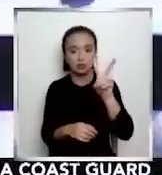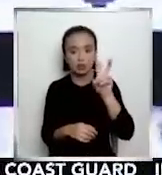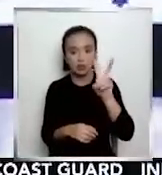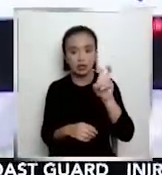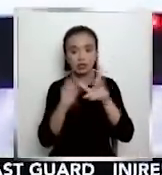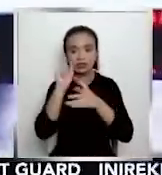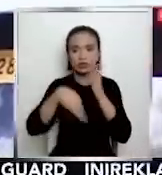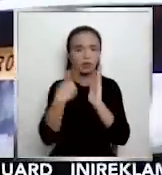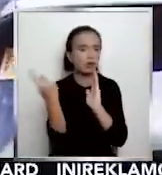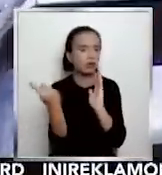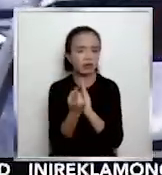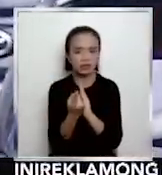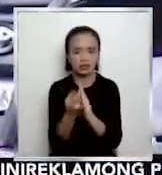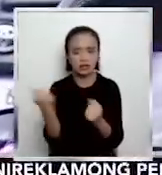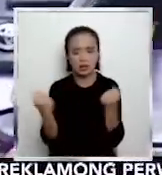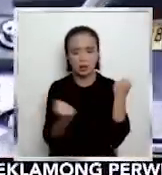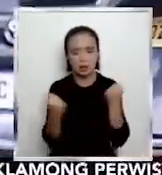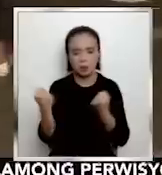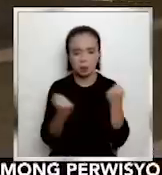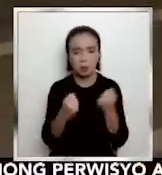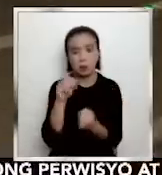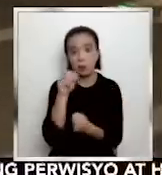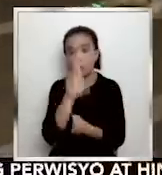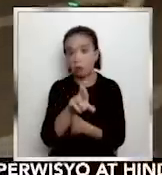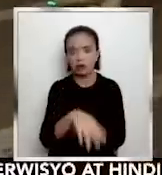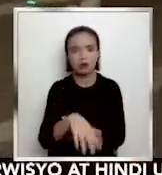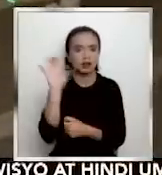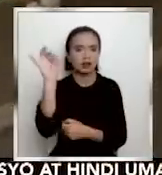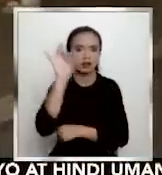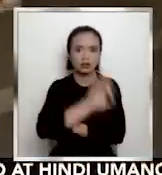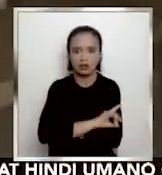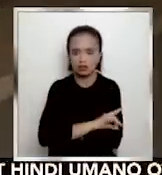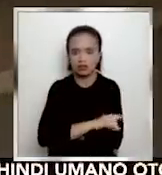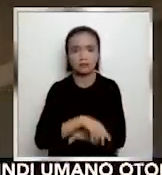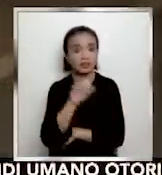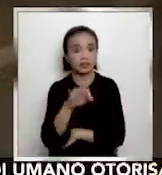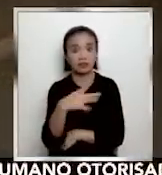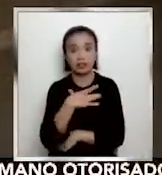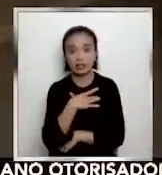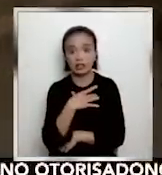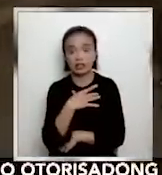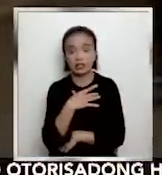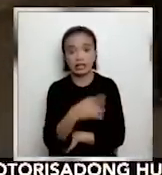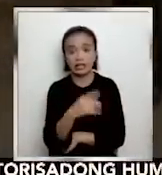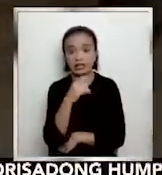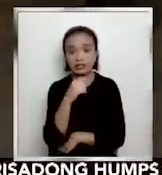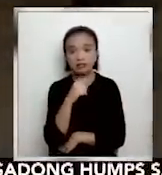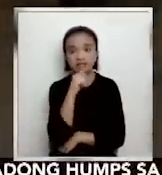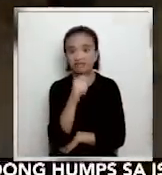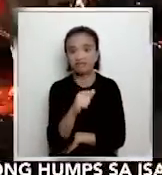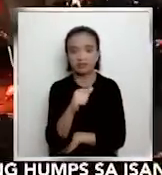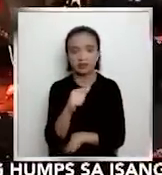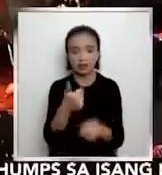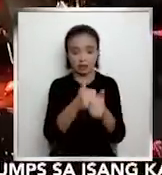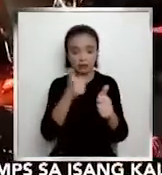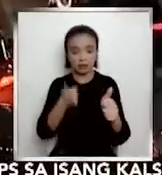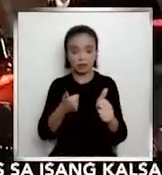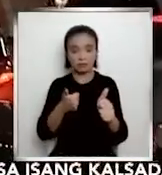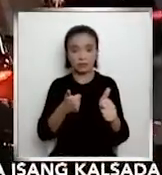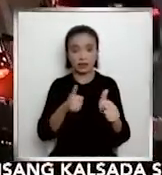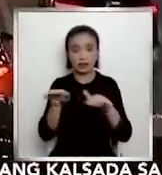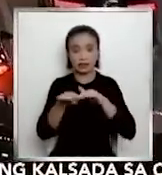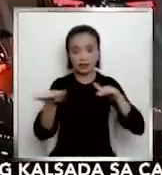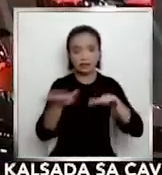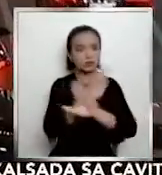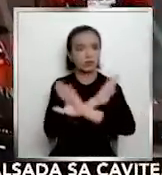sa pagmamaneho o 8 araw. At kung gusto mong umiwas sa traffic, huwag kang magbabiyahe sa Biyernes sa pagitan ng alas